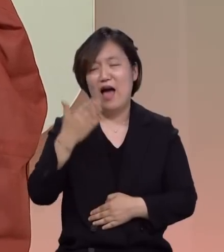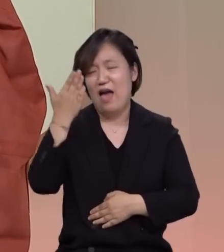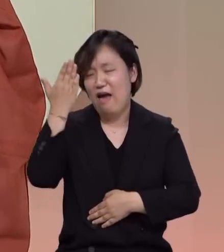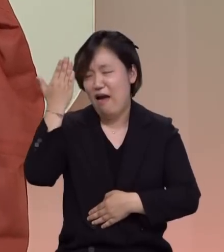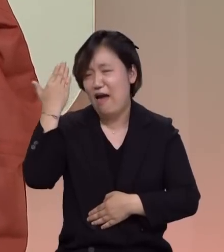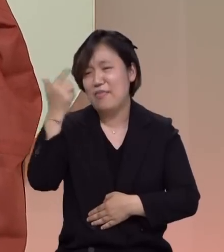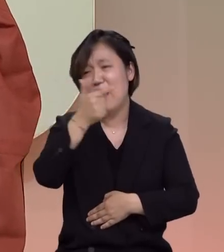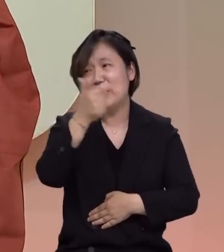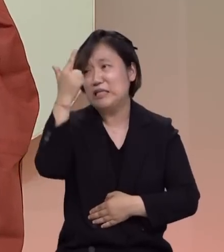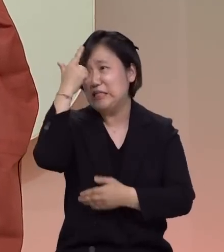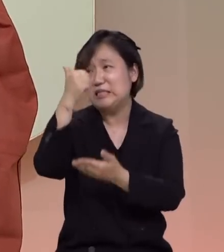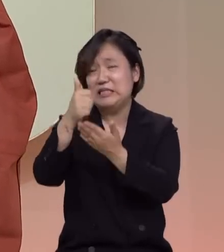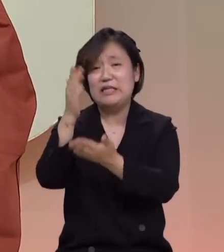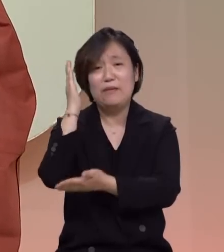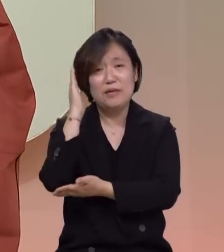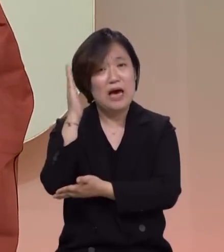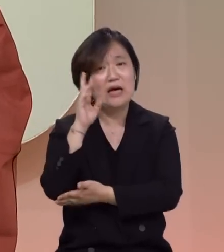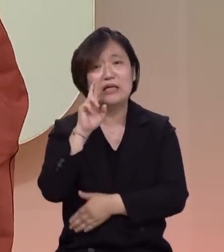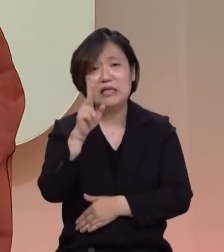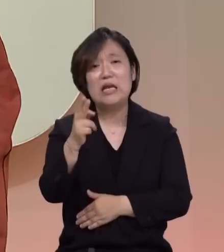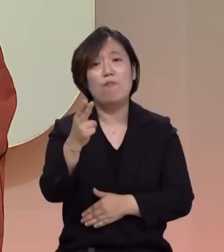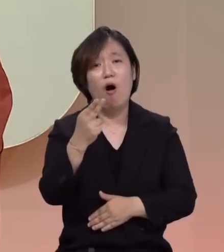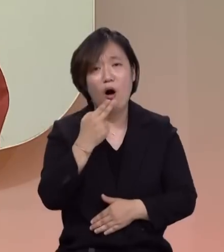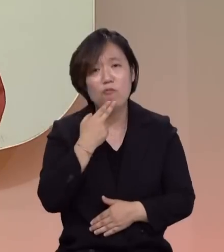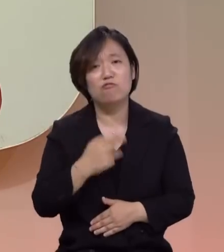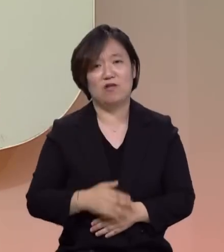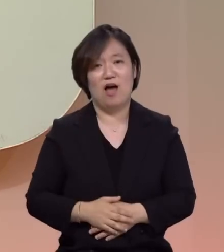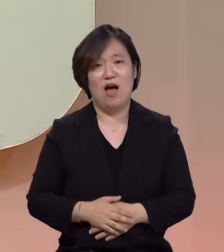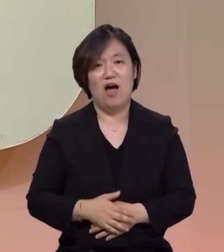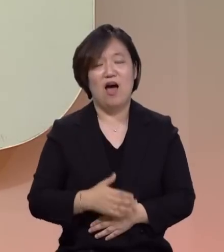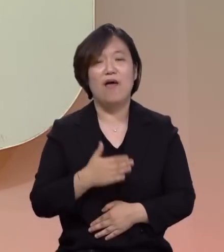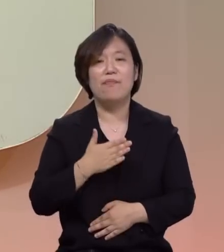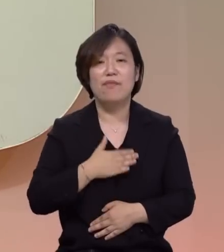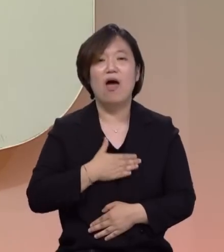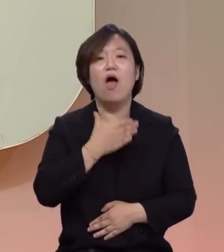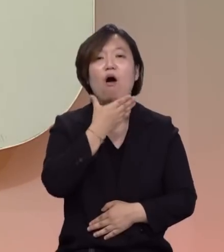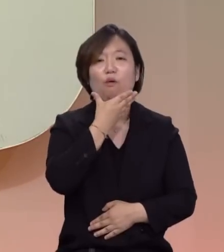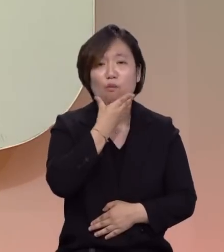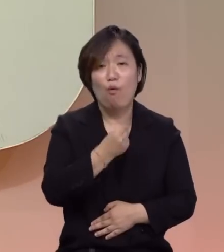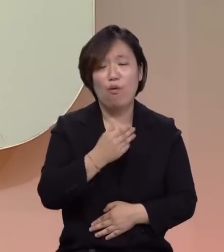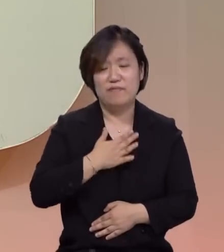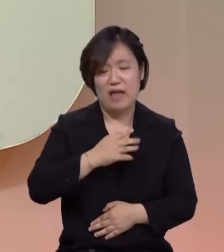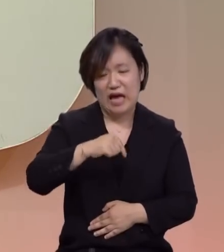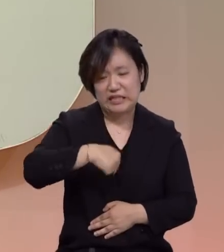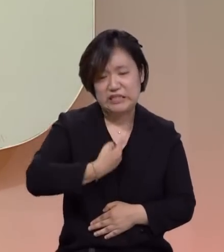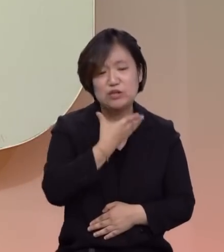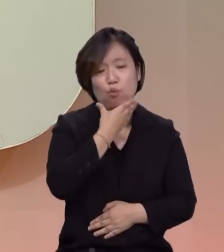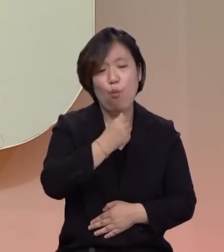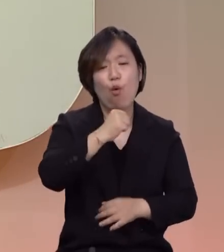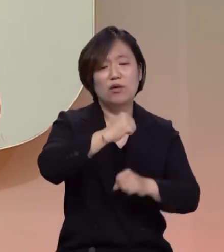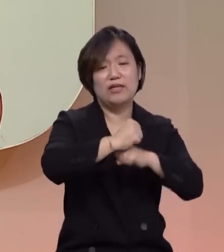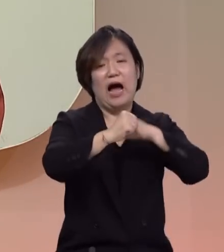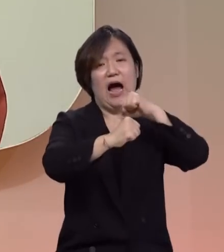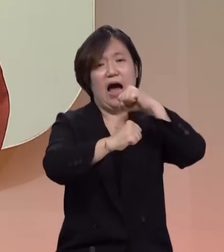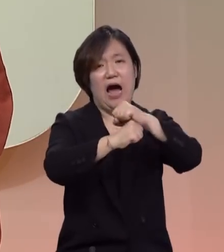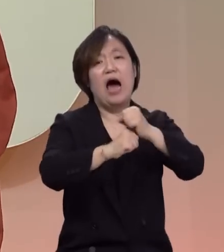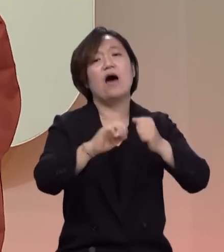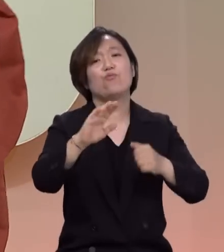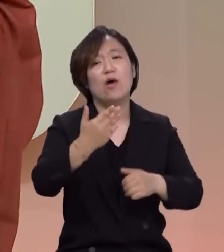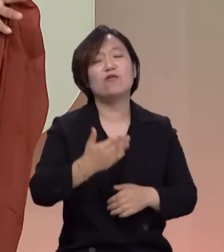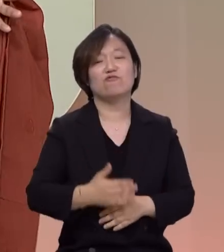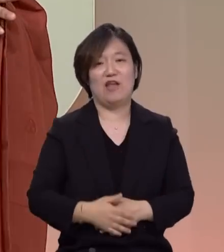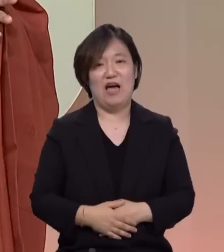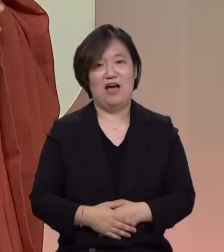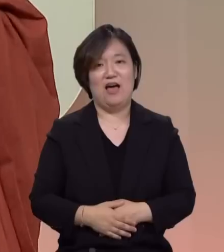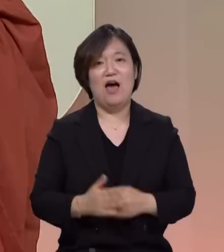큰스님들 말씀이 틀린게 없구나 내가 공덕은 내가 닦는 것이구나 그러면서 열심히 활동을 하시다 보니까